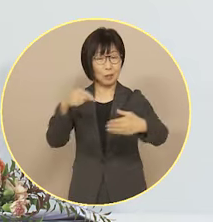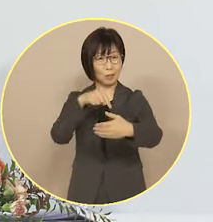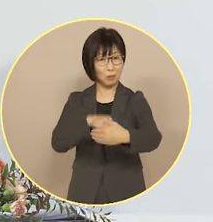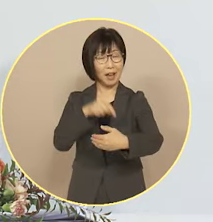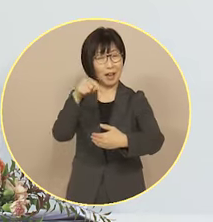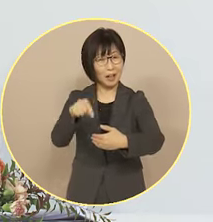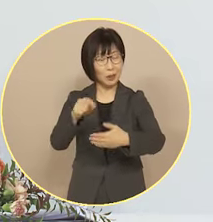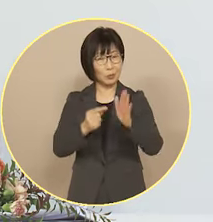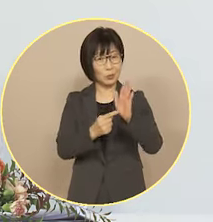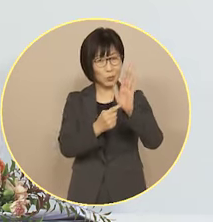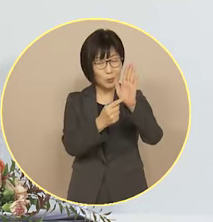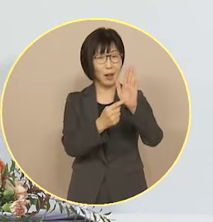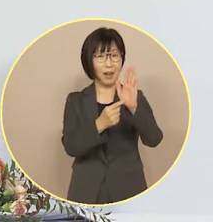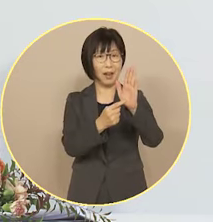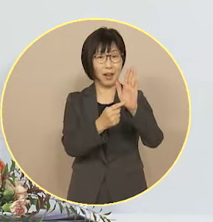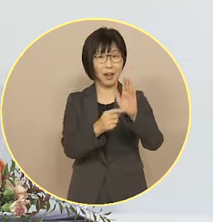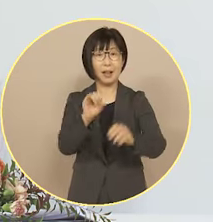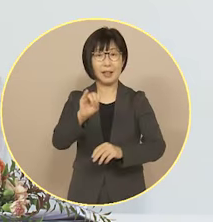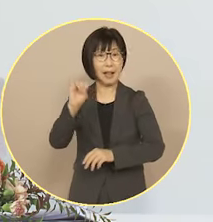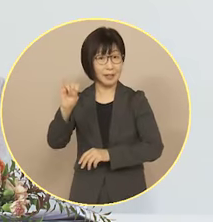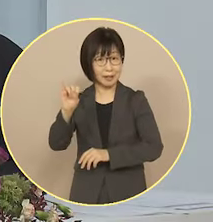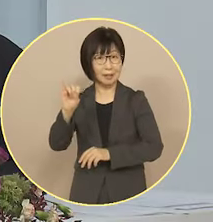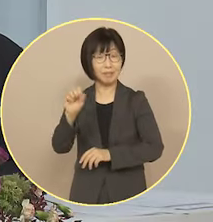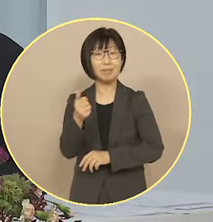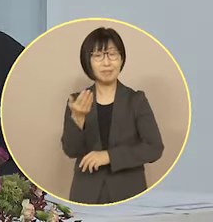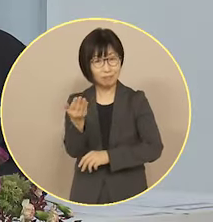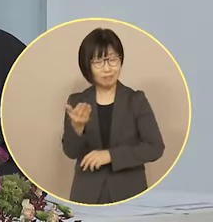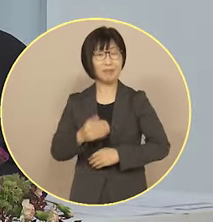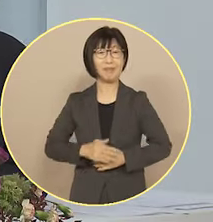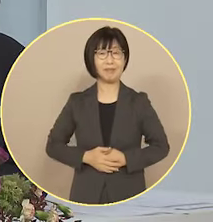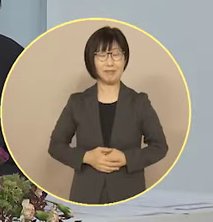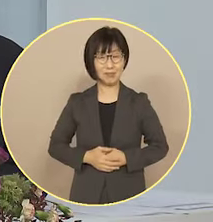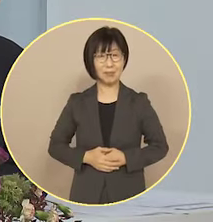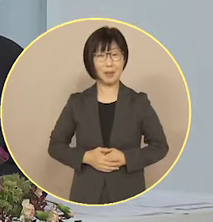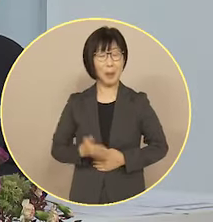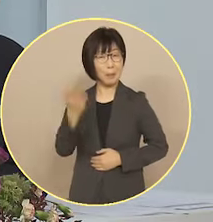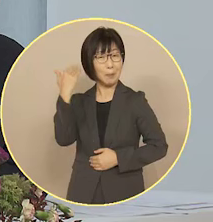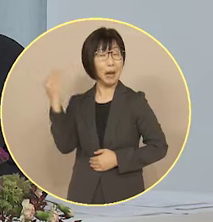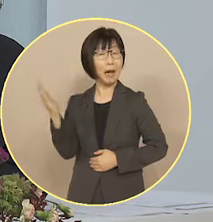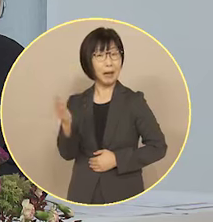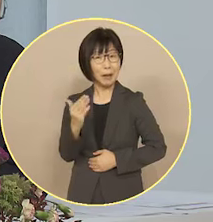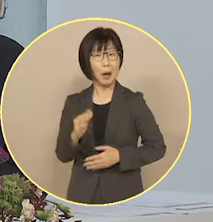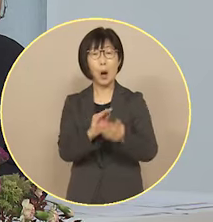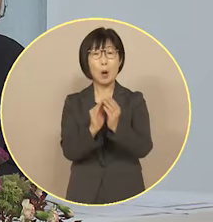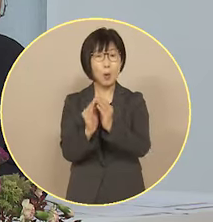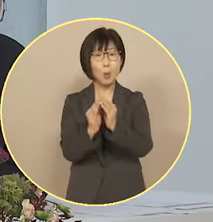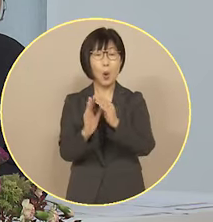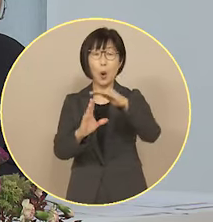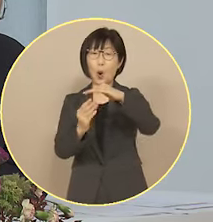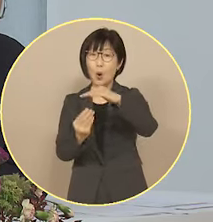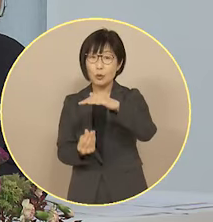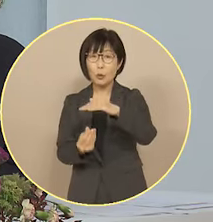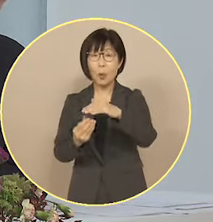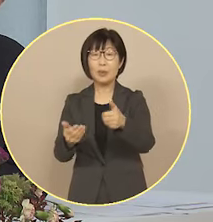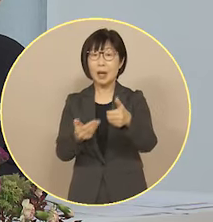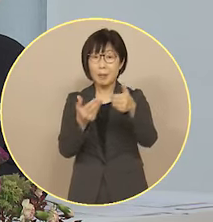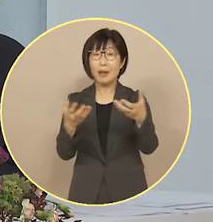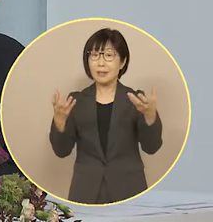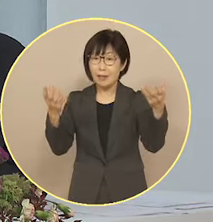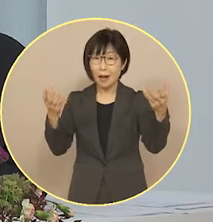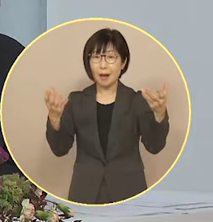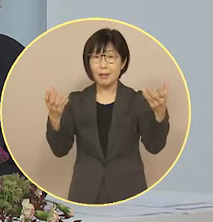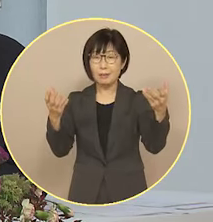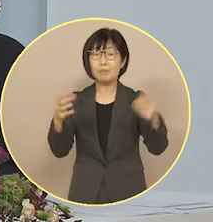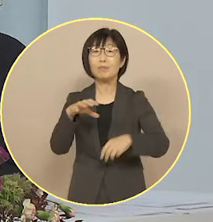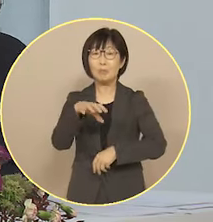知られるようになっています佐さんいかがですかはいあの古くから桃あるとか武道栽培が盛んな